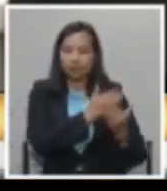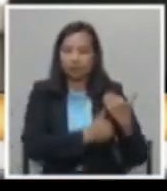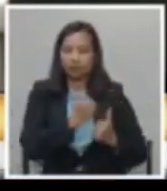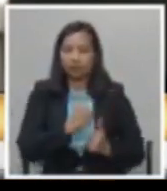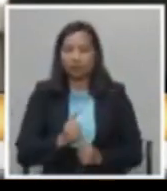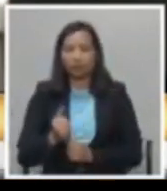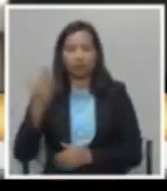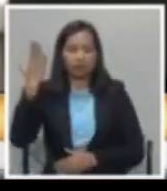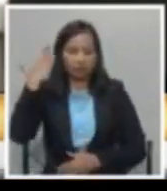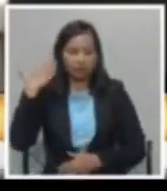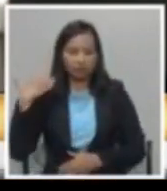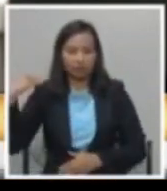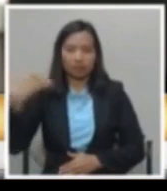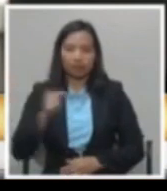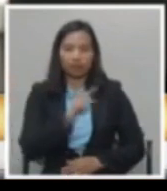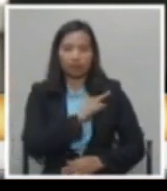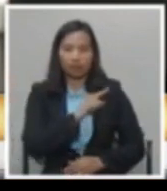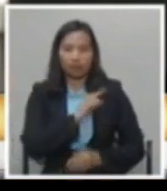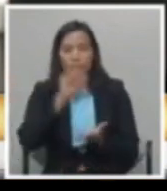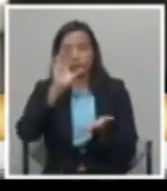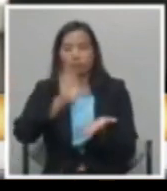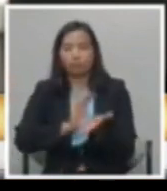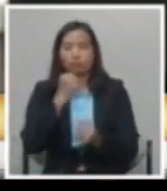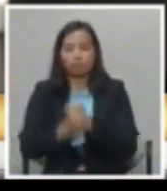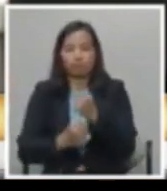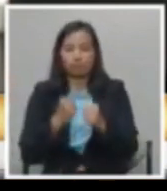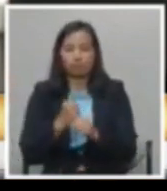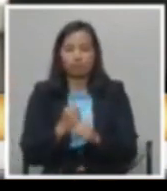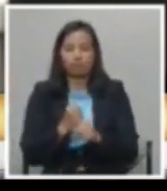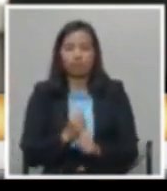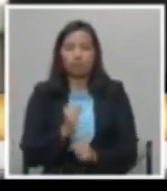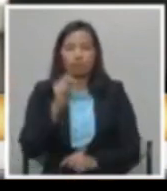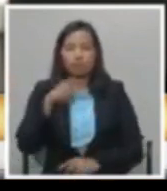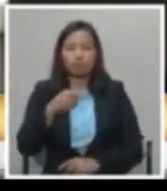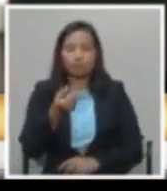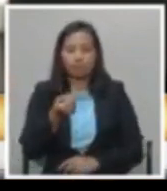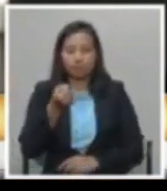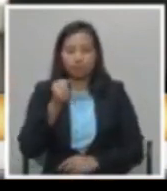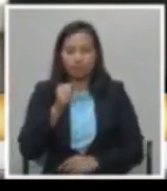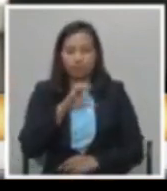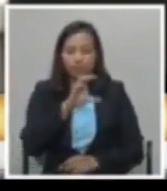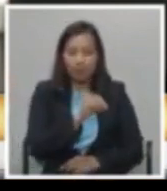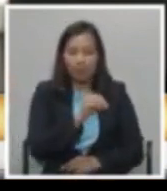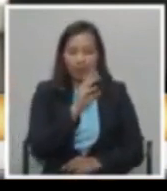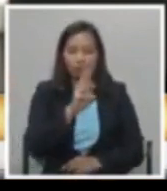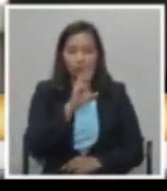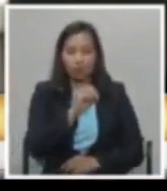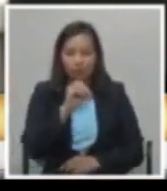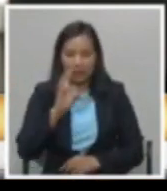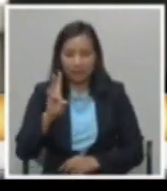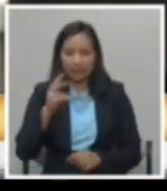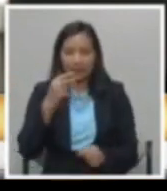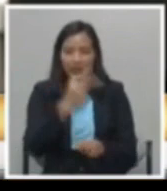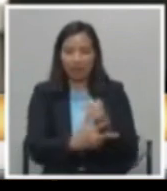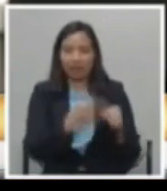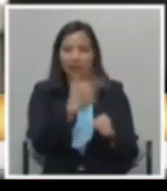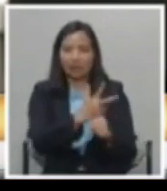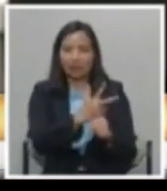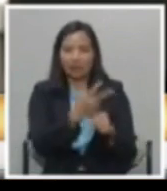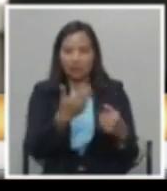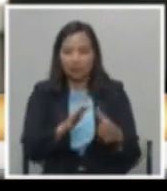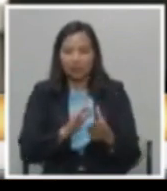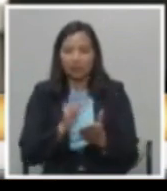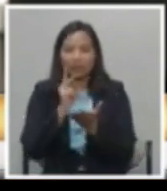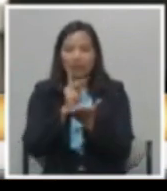ท่านยิ่งลักษณ์เนี่ยได้รับผิดชอบงบประมาณปี2515 56และ57 3ปีนั้นเนี่ยมี